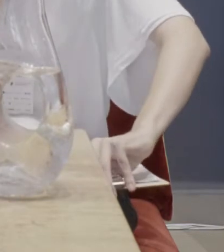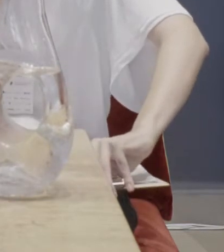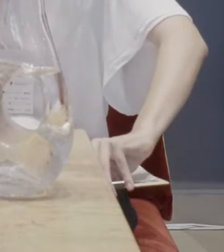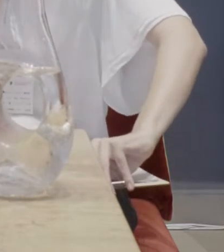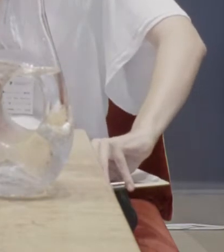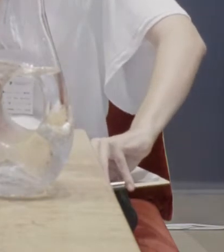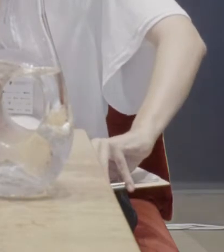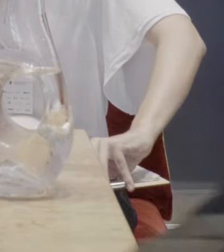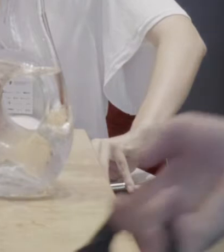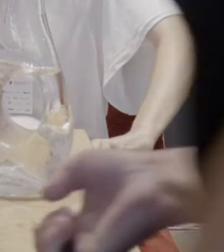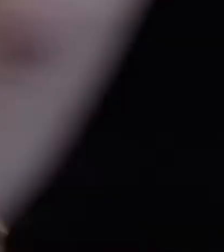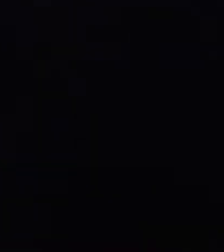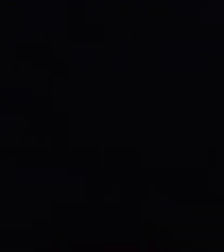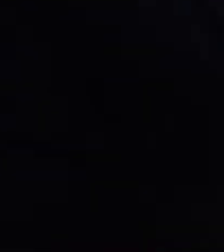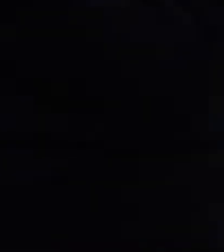Przepraszam.